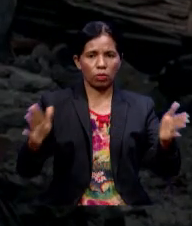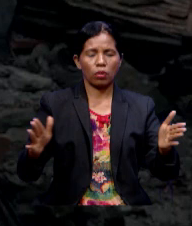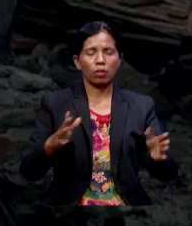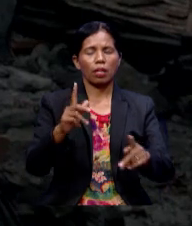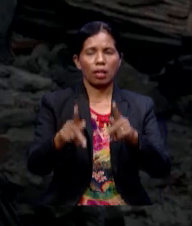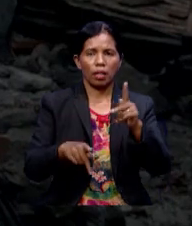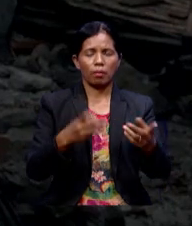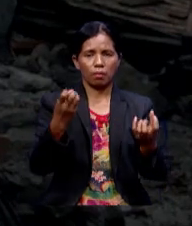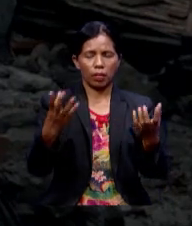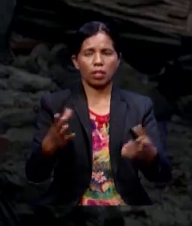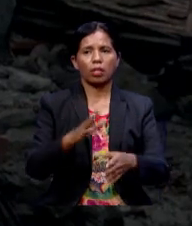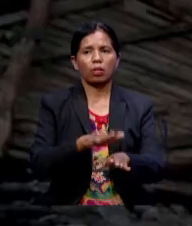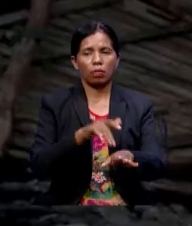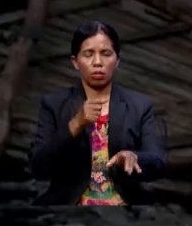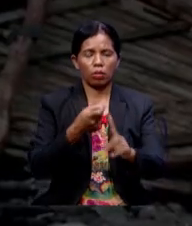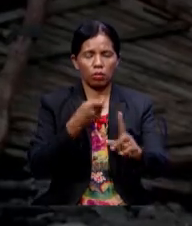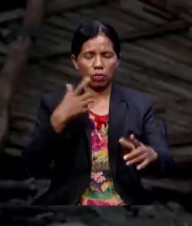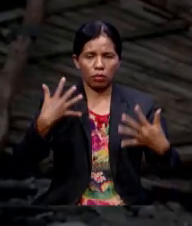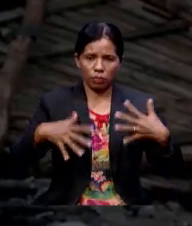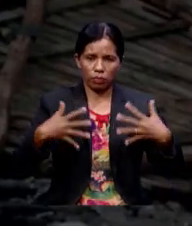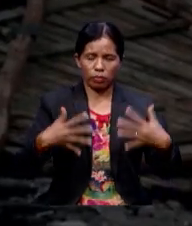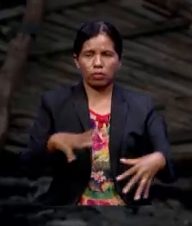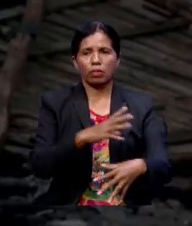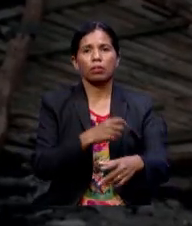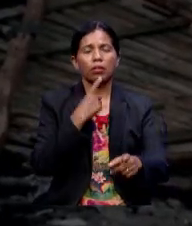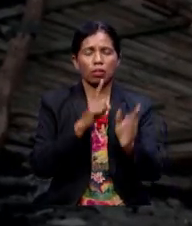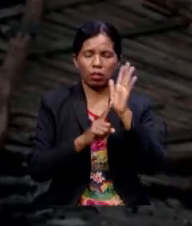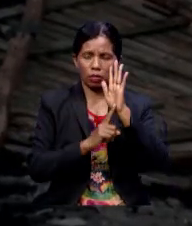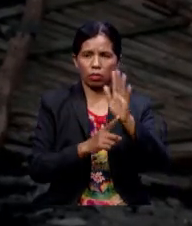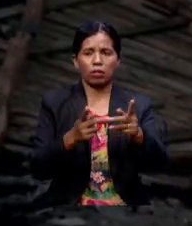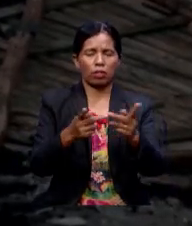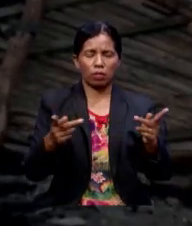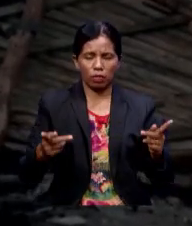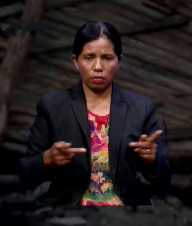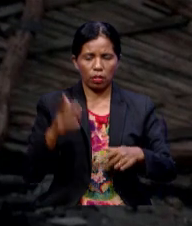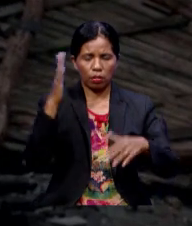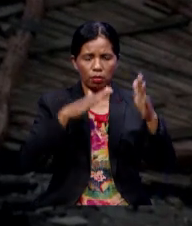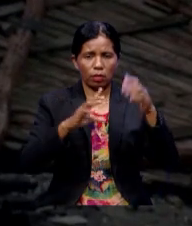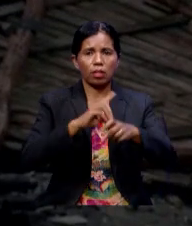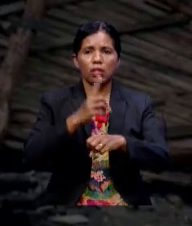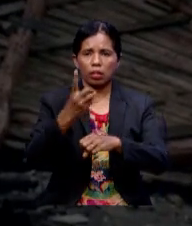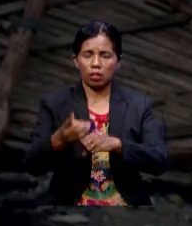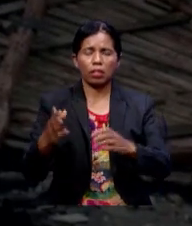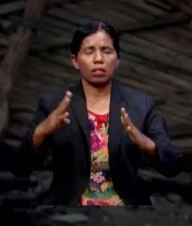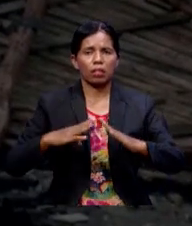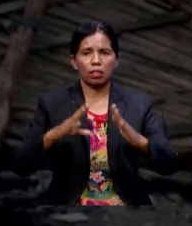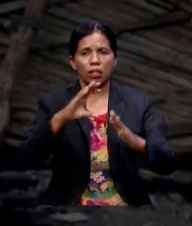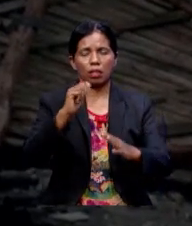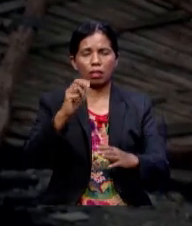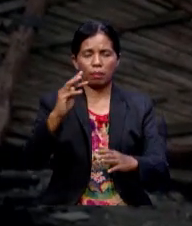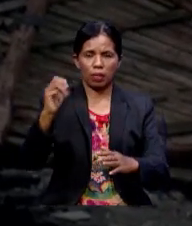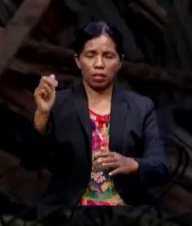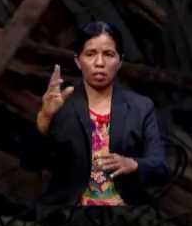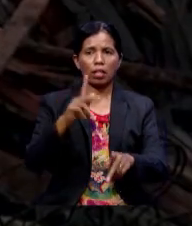milhão ne be afetado husi funo. Filme husi Reuters haturu faten acontecimento iha cidade kara mamaras iha ne be